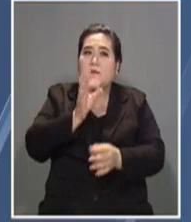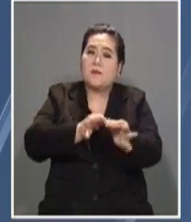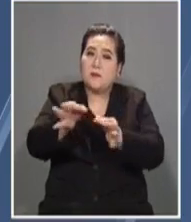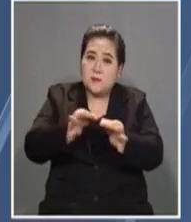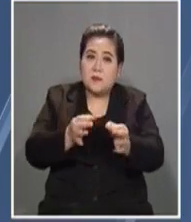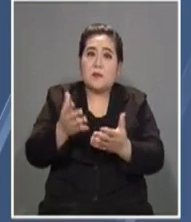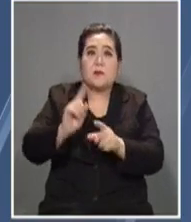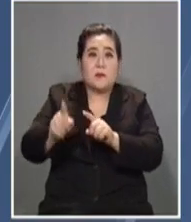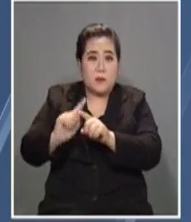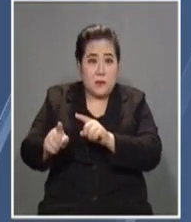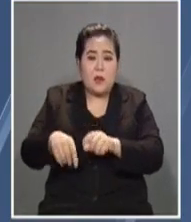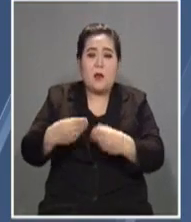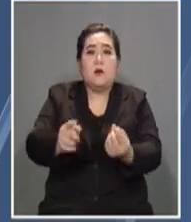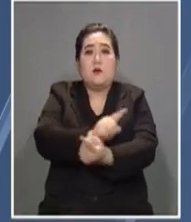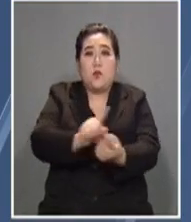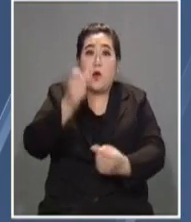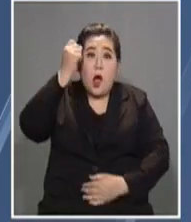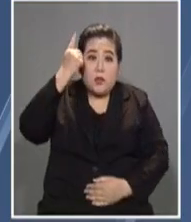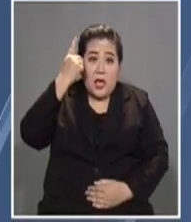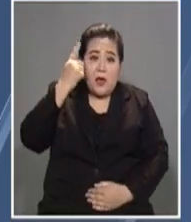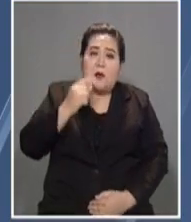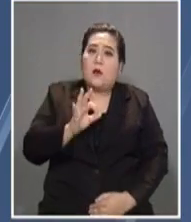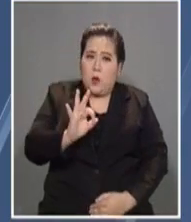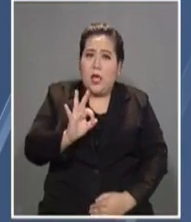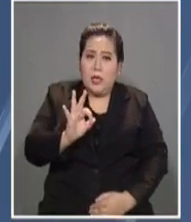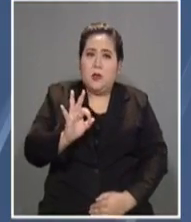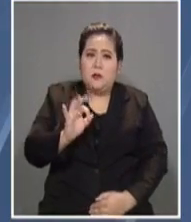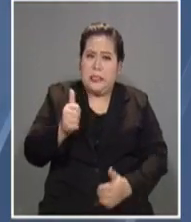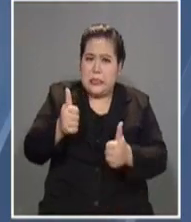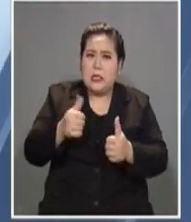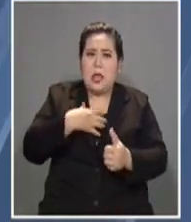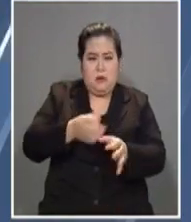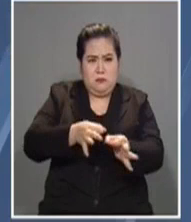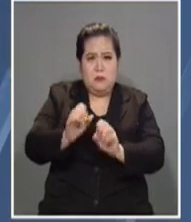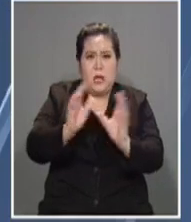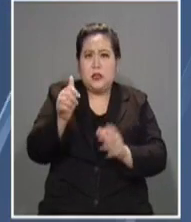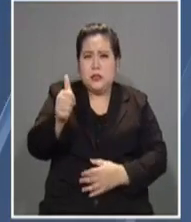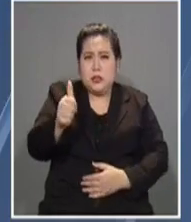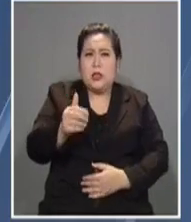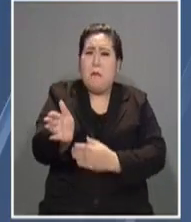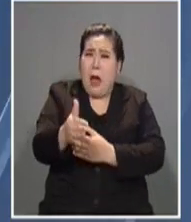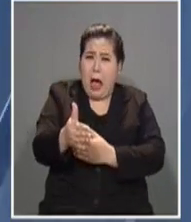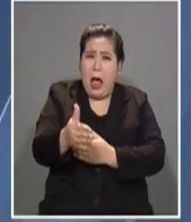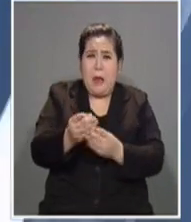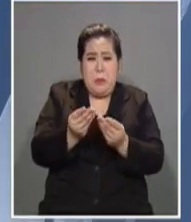ชี้แจงอะไรให้สังคมเข้าใจเนี่ยก็จริงๆก็ยินดีนะ เพราะว่าปลานี่มัน